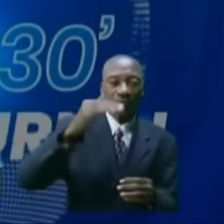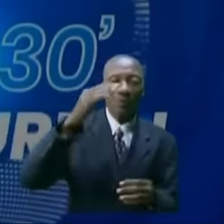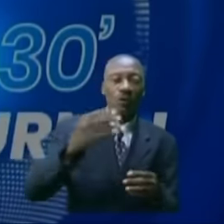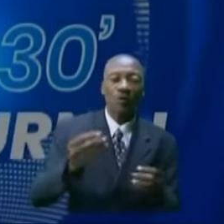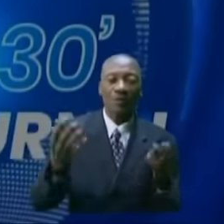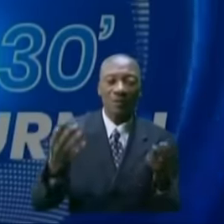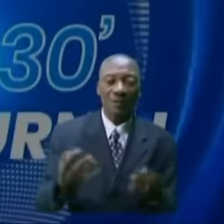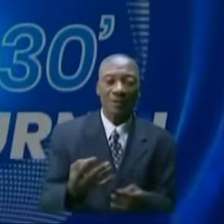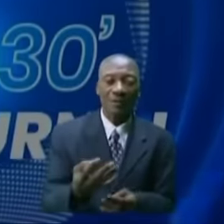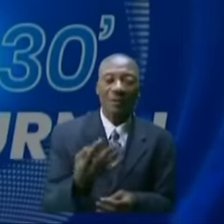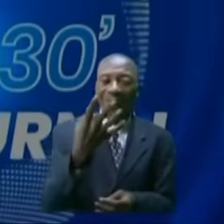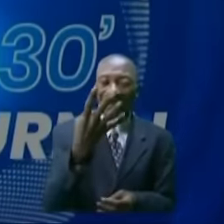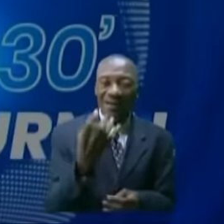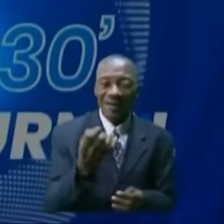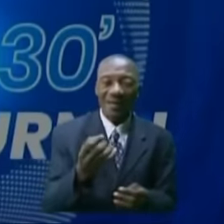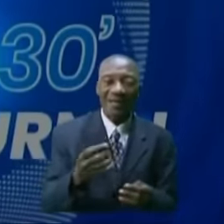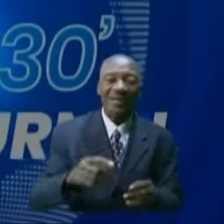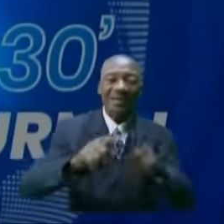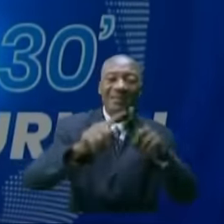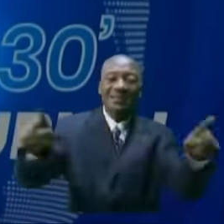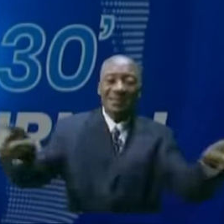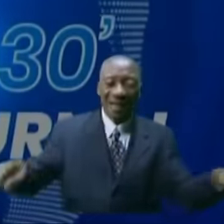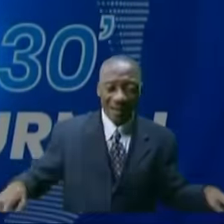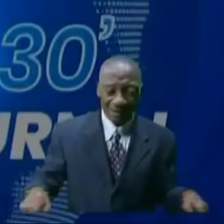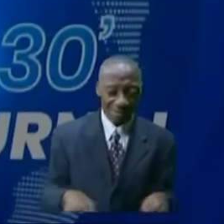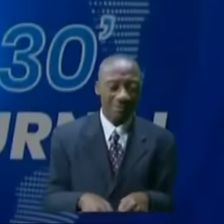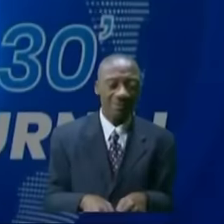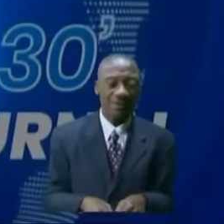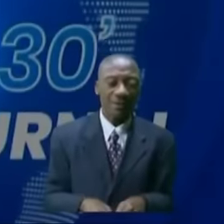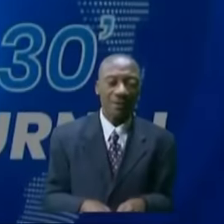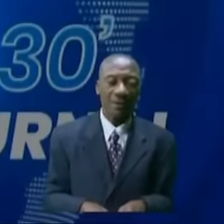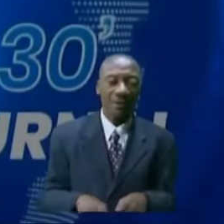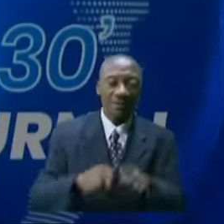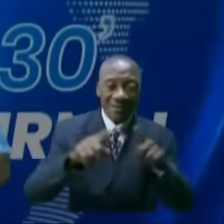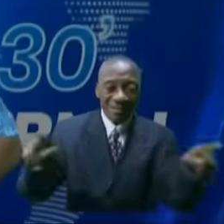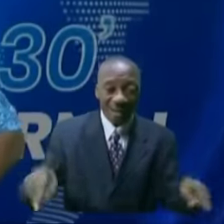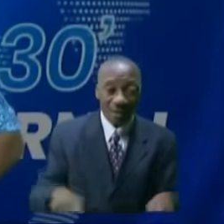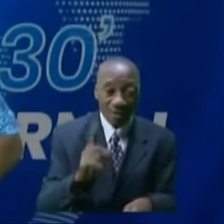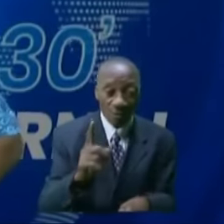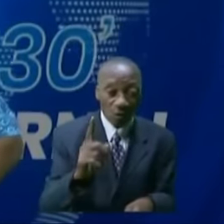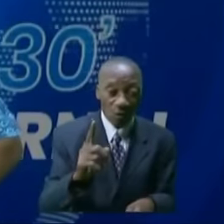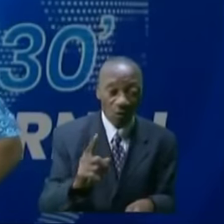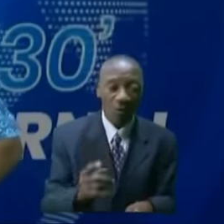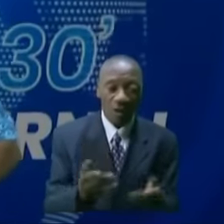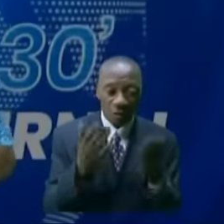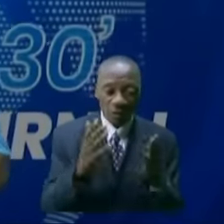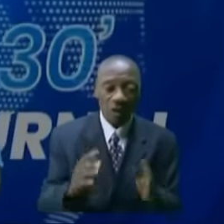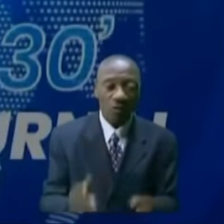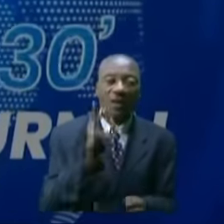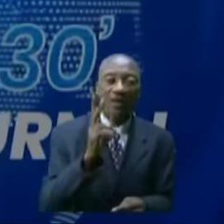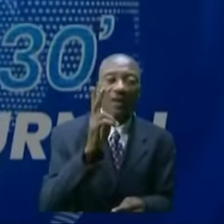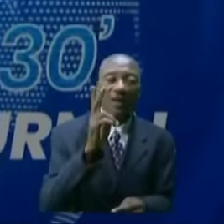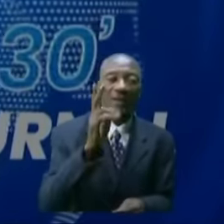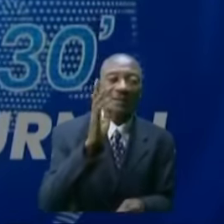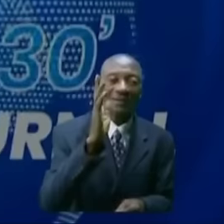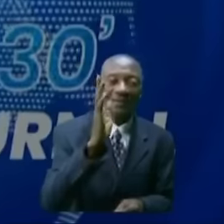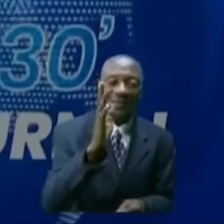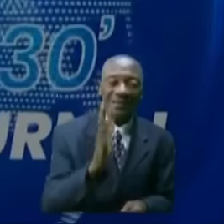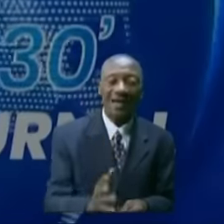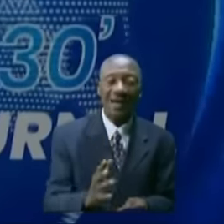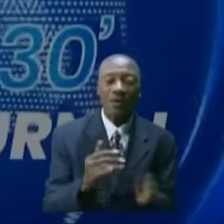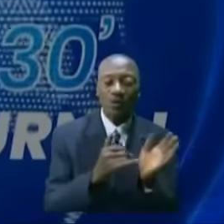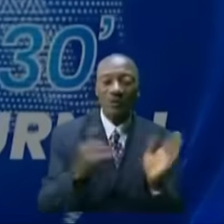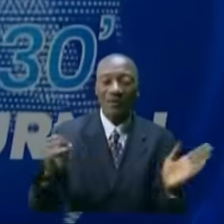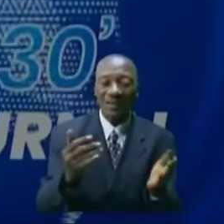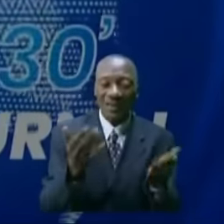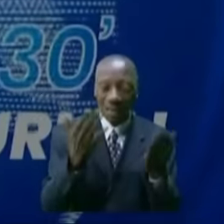total 42 auditoires, chaque local avec la capacité d'accueil de plus ou moins 260 étudiants. C'était en